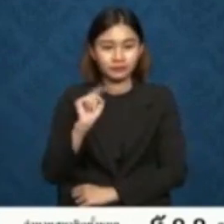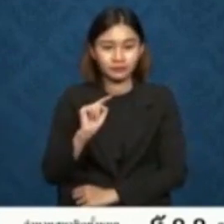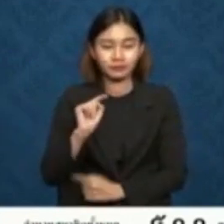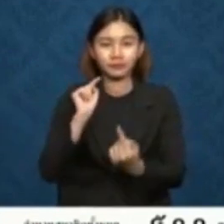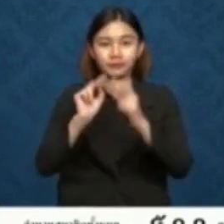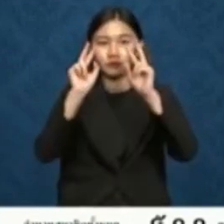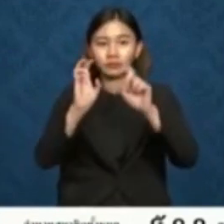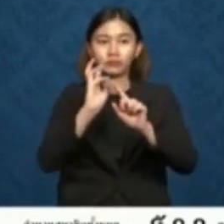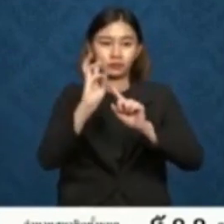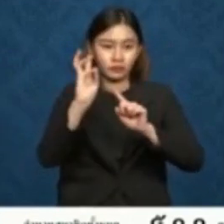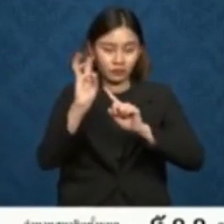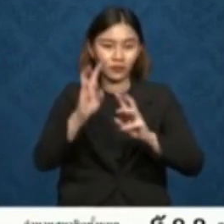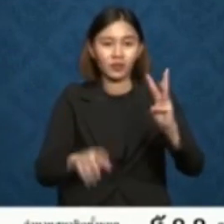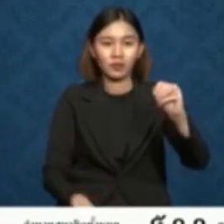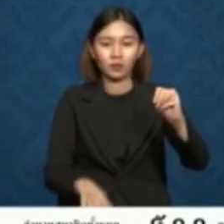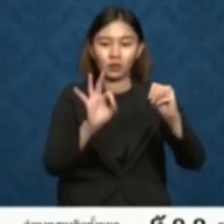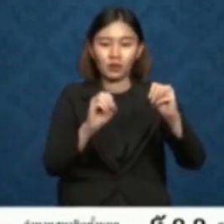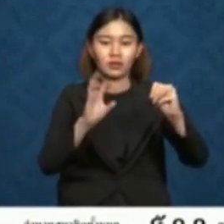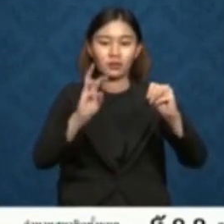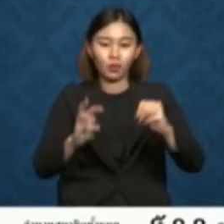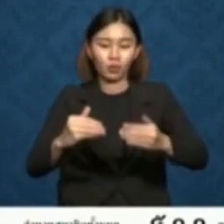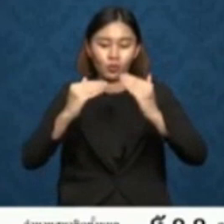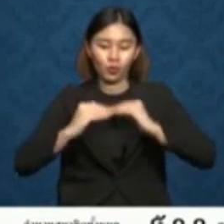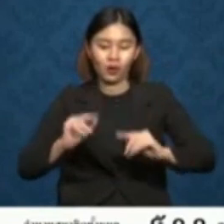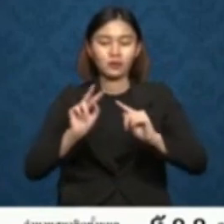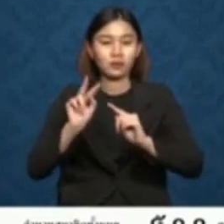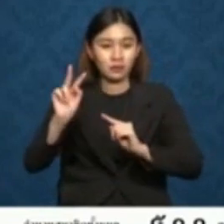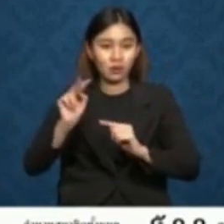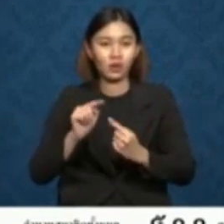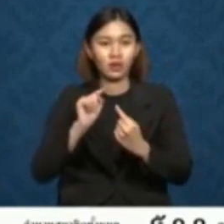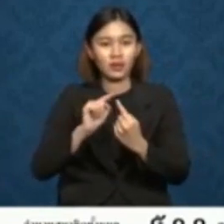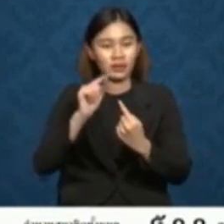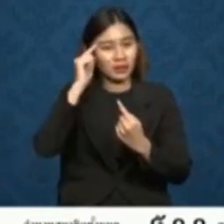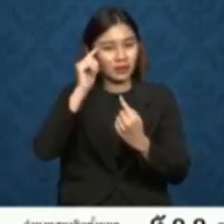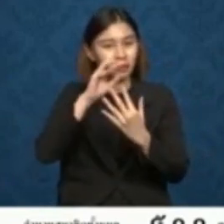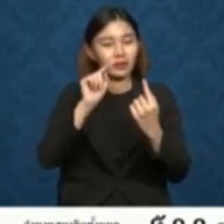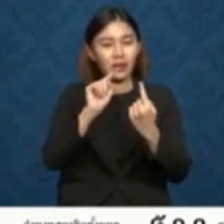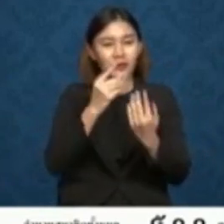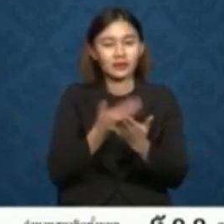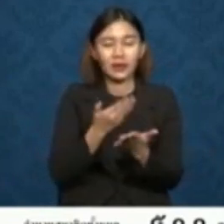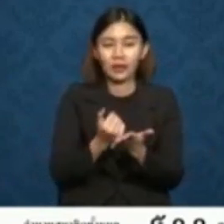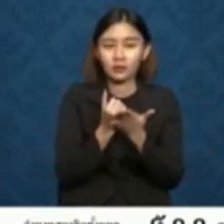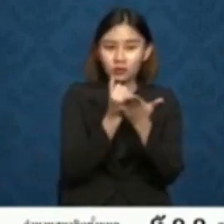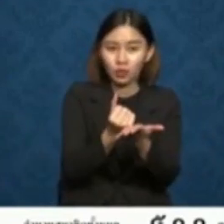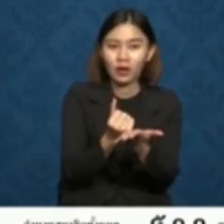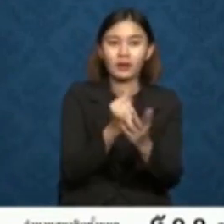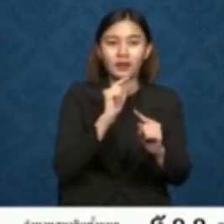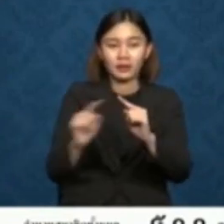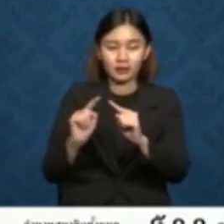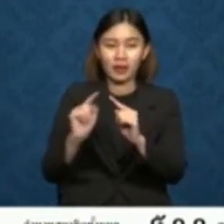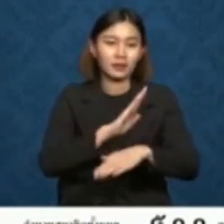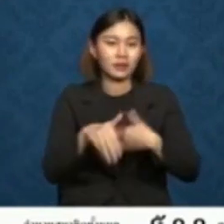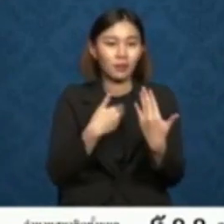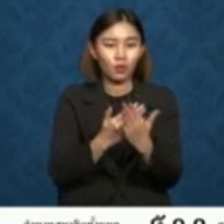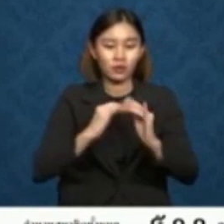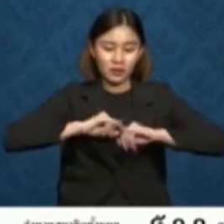ชอบทางแพ่งไว้นะครับในหมวด6ครับมาตรา96วรรค2ครับท่านประธานวางหลักไว้ว่าค่าสินใหม่ทด